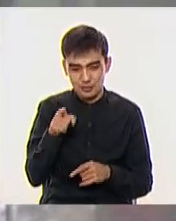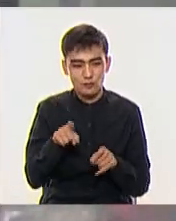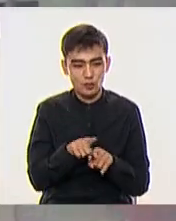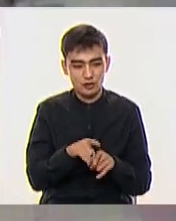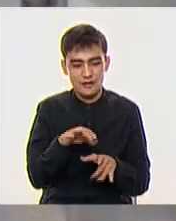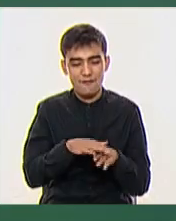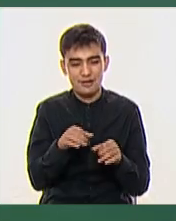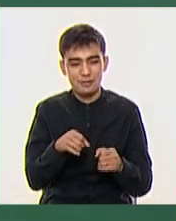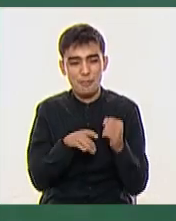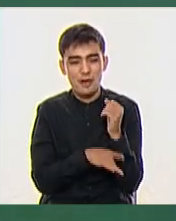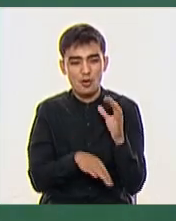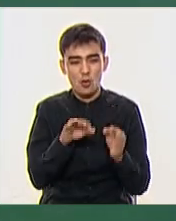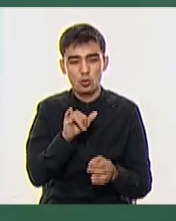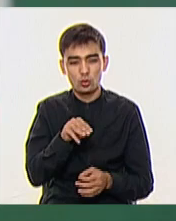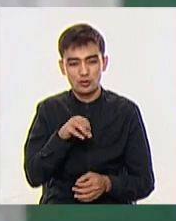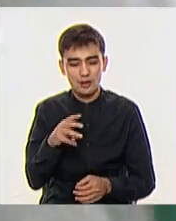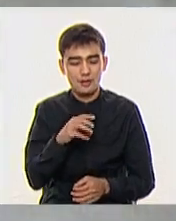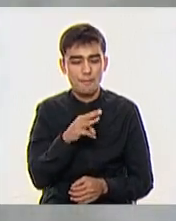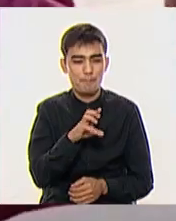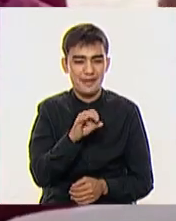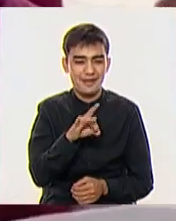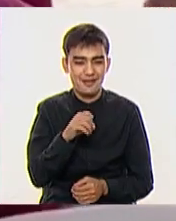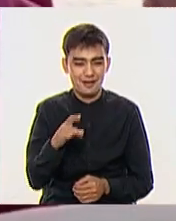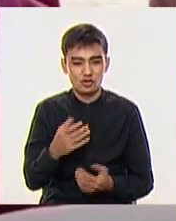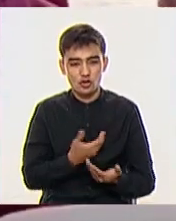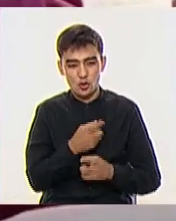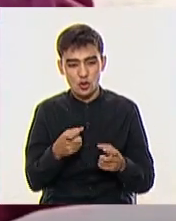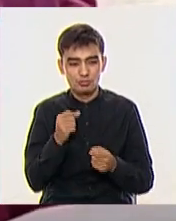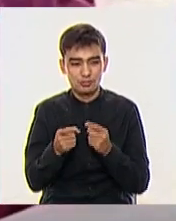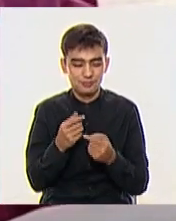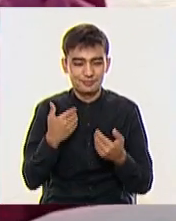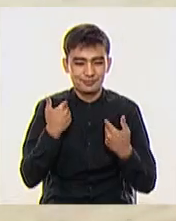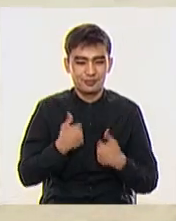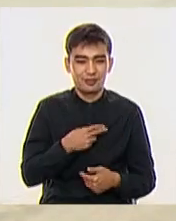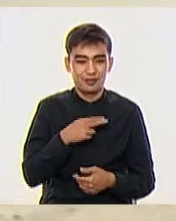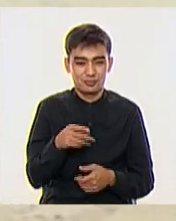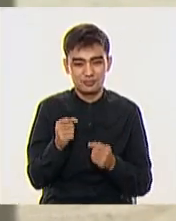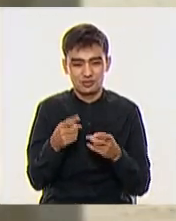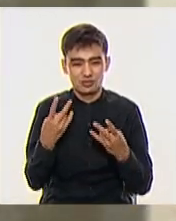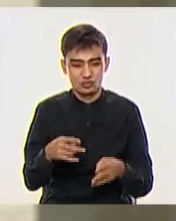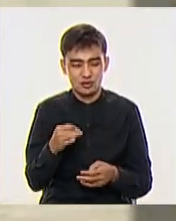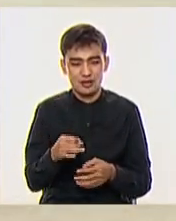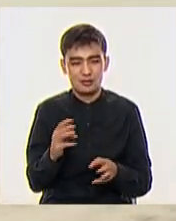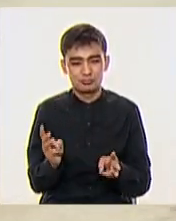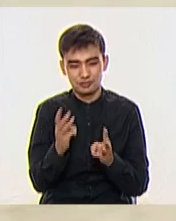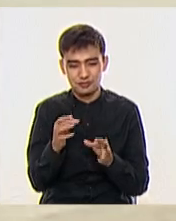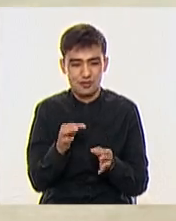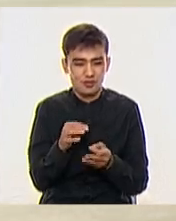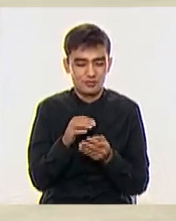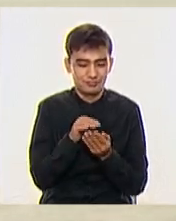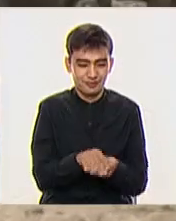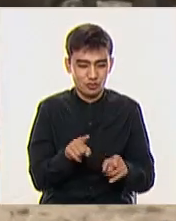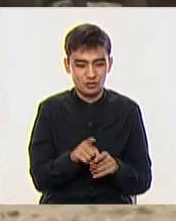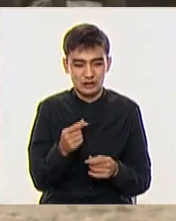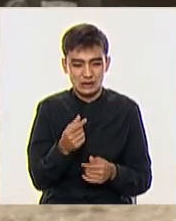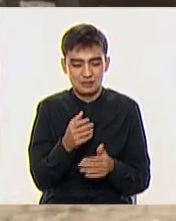Власти беднейших штатов Уттар-Прадеш и Бихар просят жителей не сбрасывать трупы в Ганг. Кремация многим семьям не по карману. Из реки